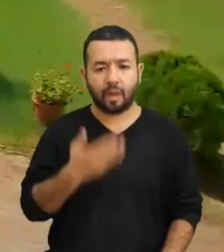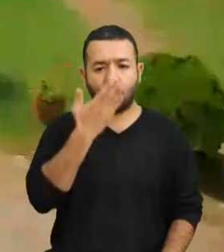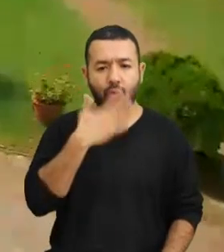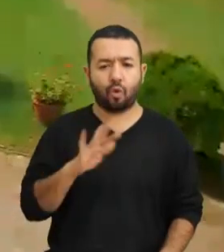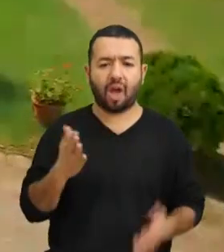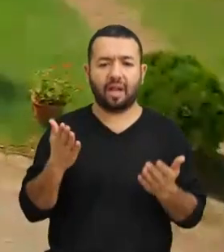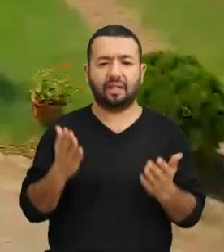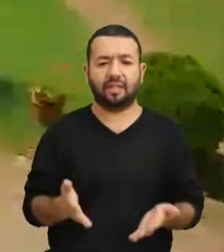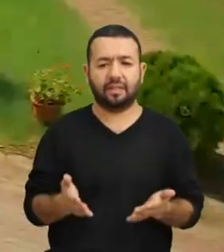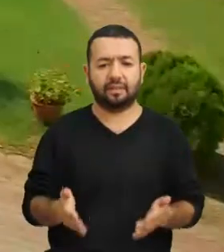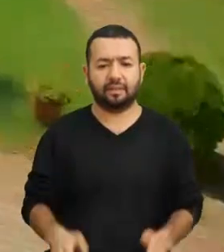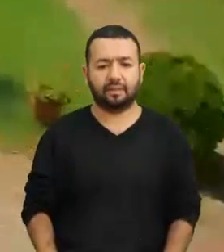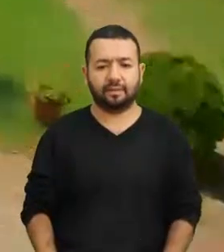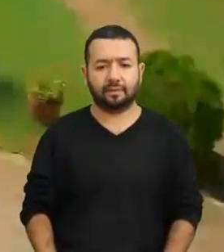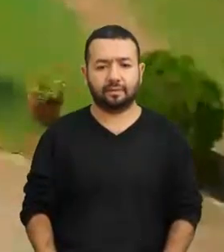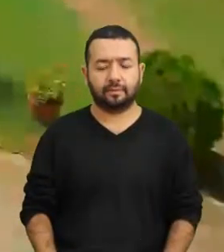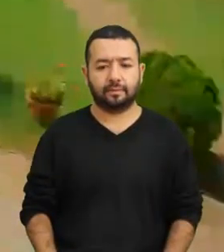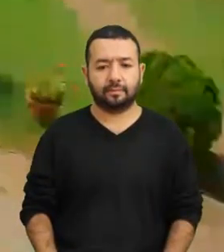Yok